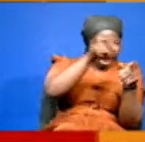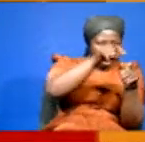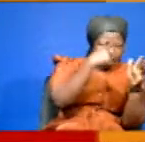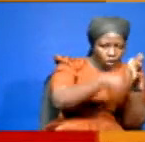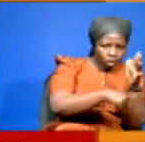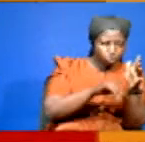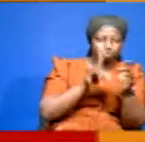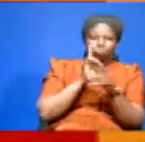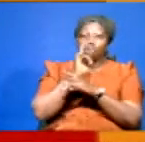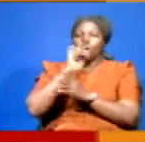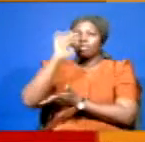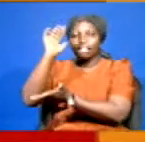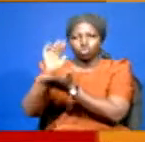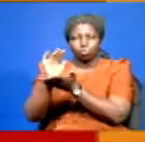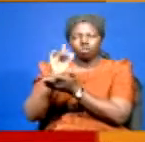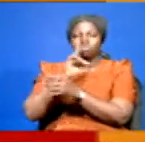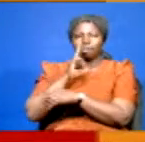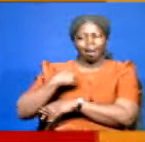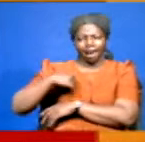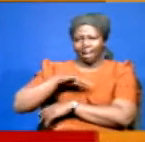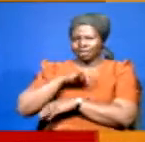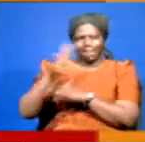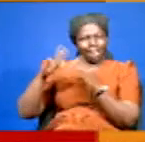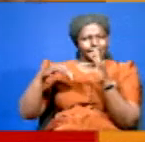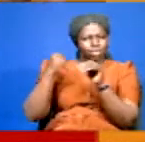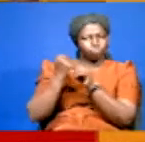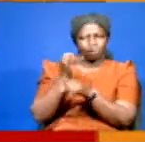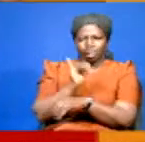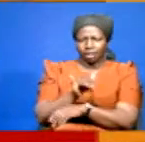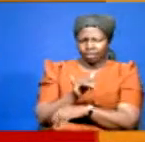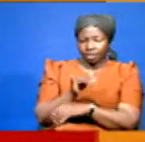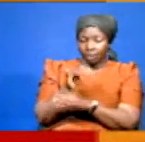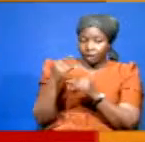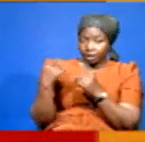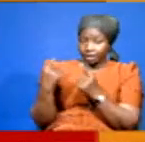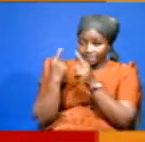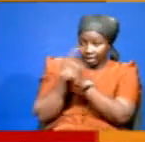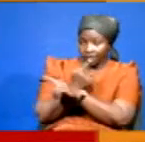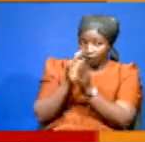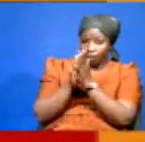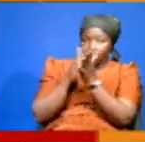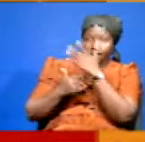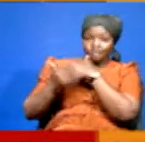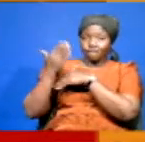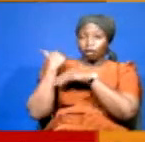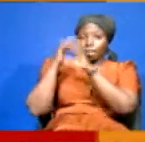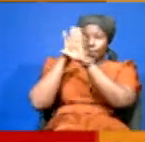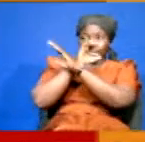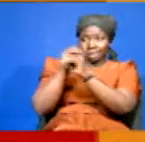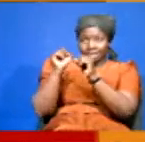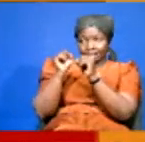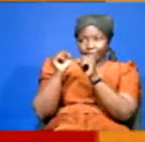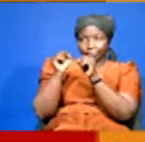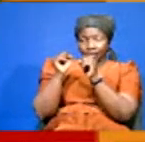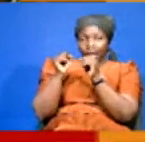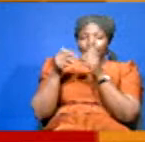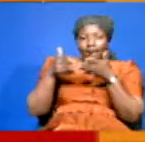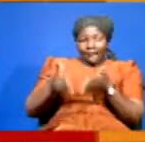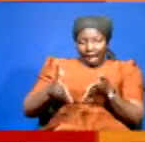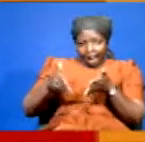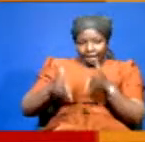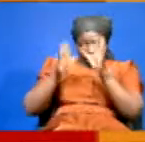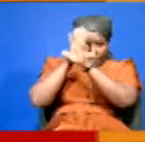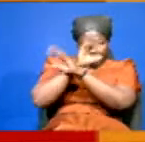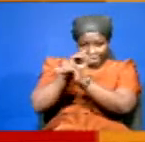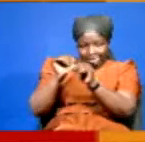chini. Sisi hatuwezi, unajua tofauti na rais aliyeenda, huyu rais ambaye tuko naye, ningependa kuambia Yvonne, ni mtu